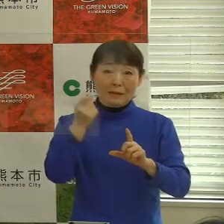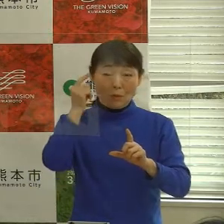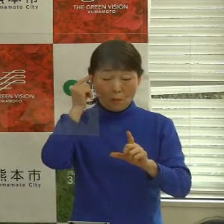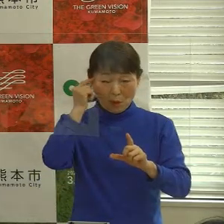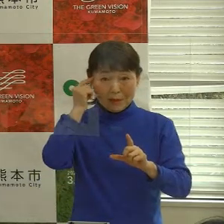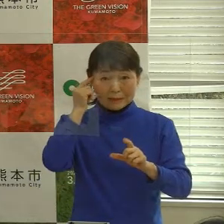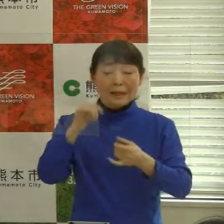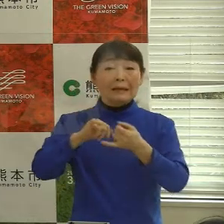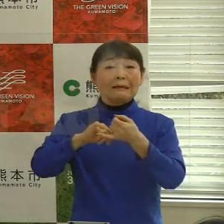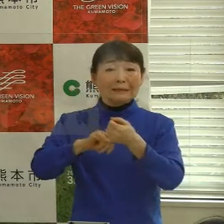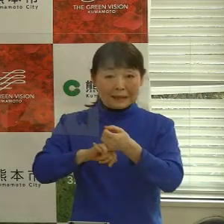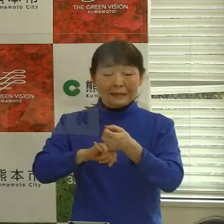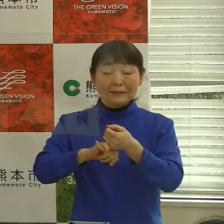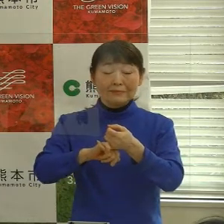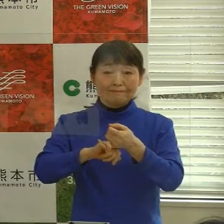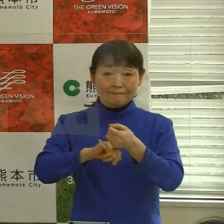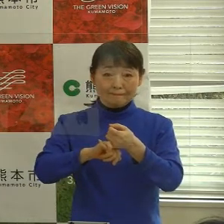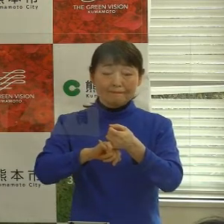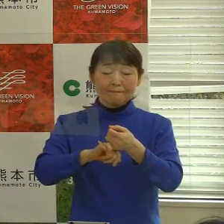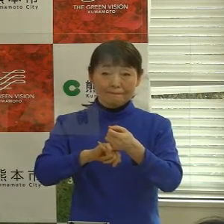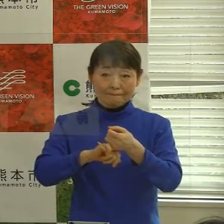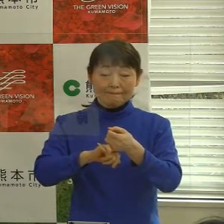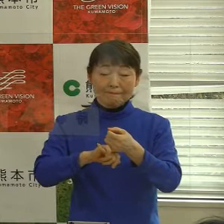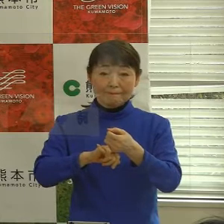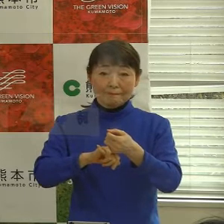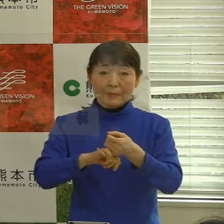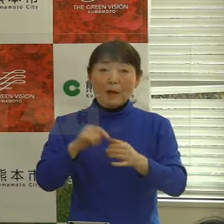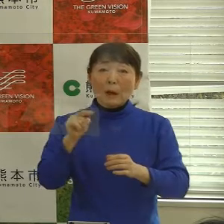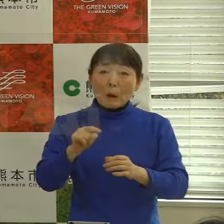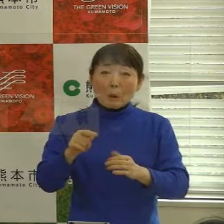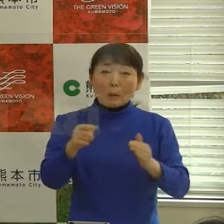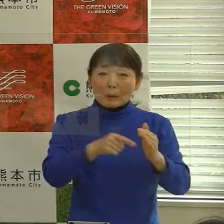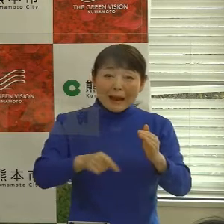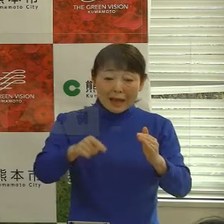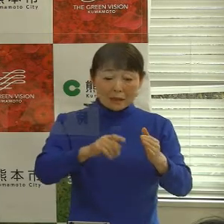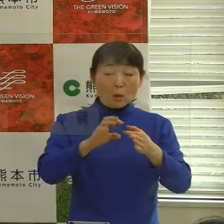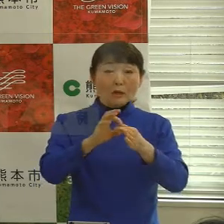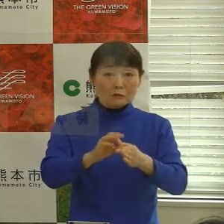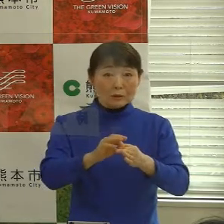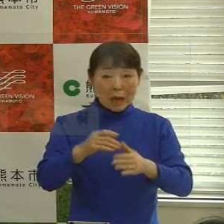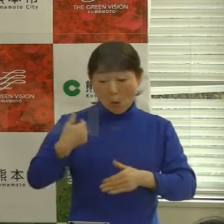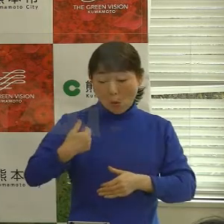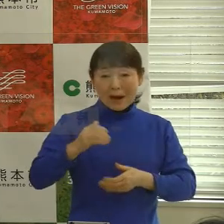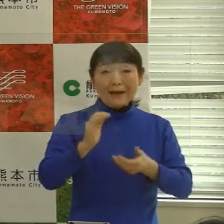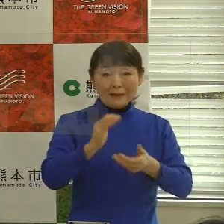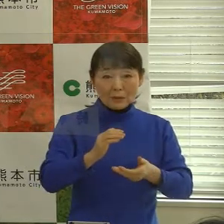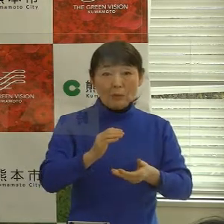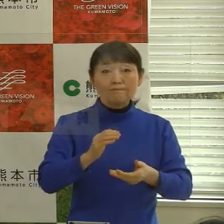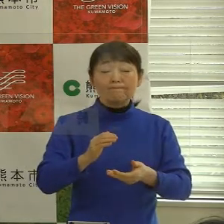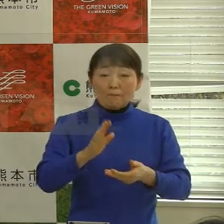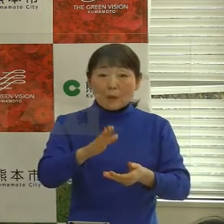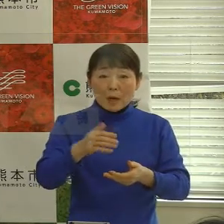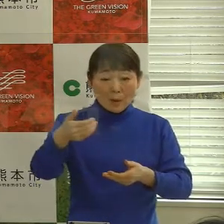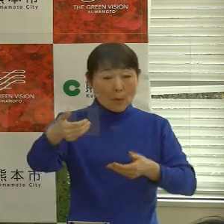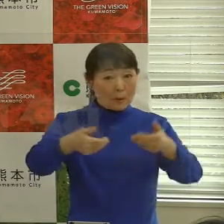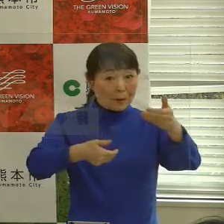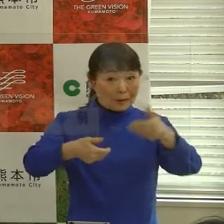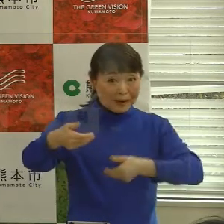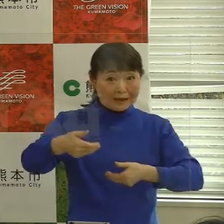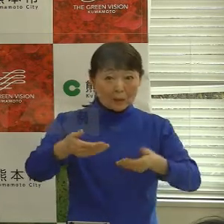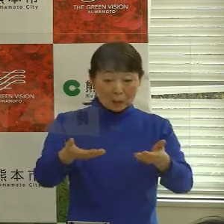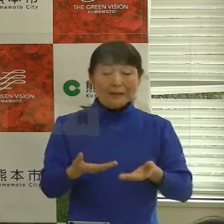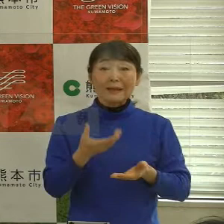ひいろいろとですね、この件についてですね、ご不明の点があればお問い合わせをいただきたいというふうに思